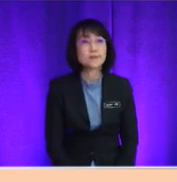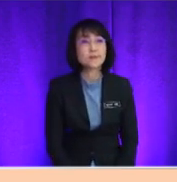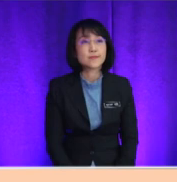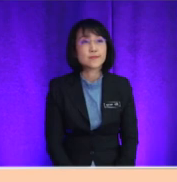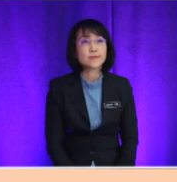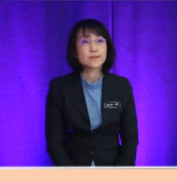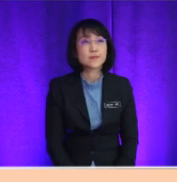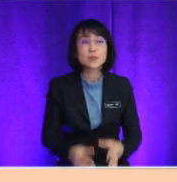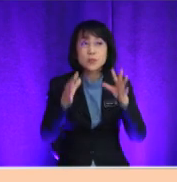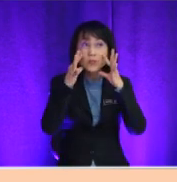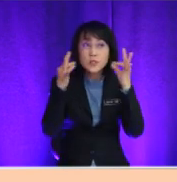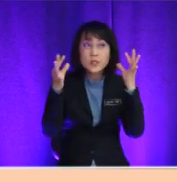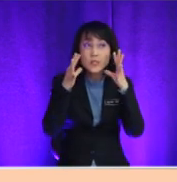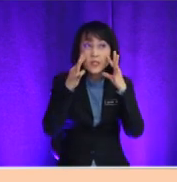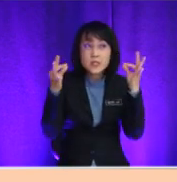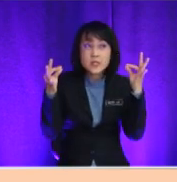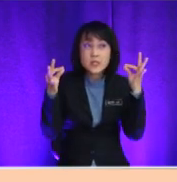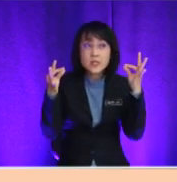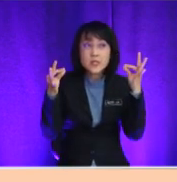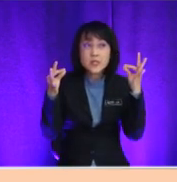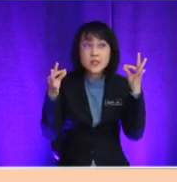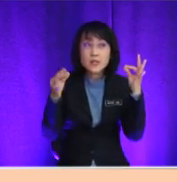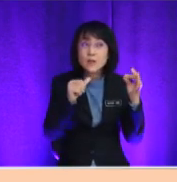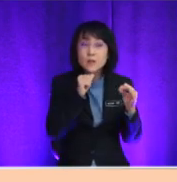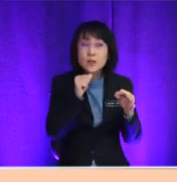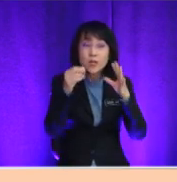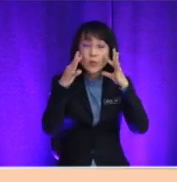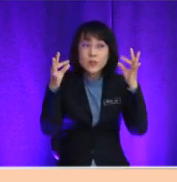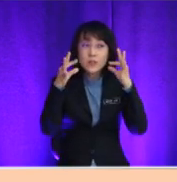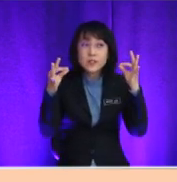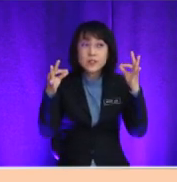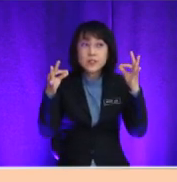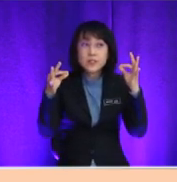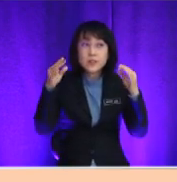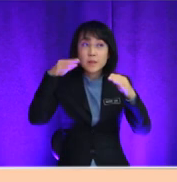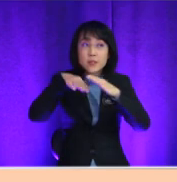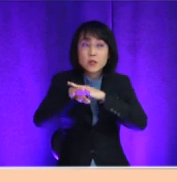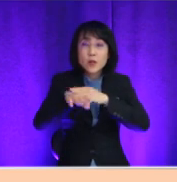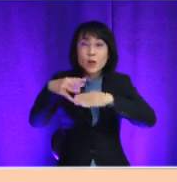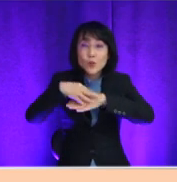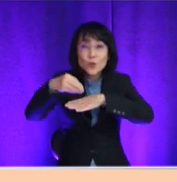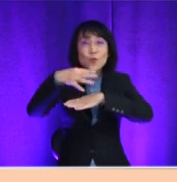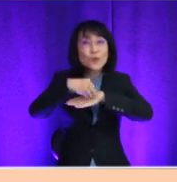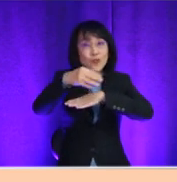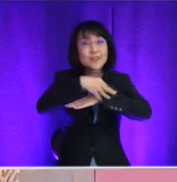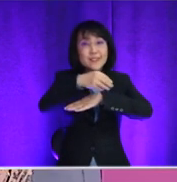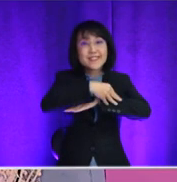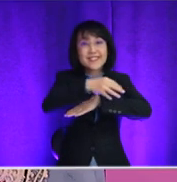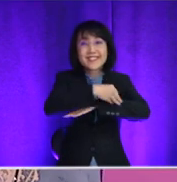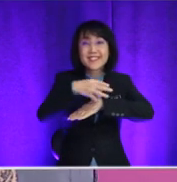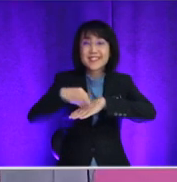kucing kucing bukan Jadi maksudnya tapi bulu kucing bulu kucingnya